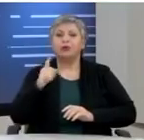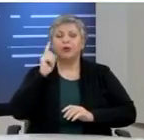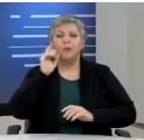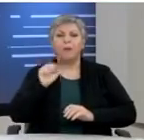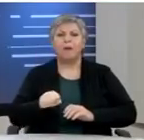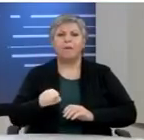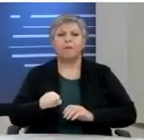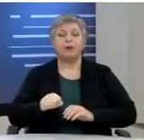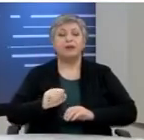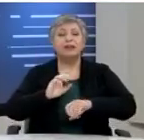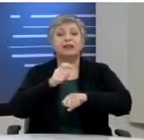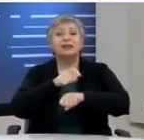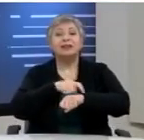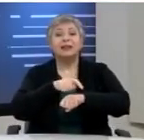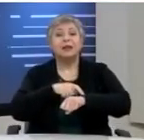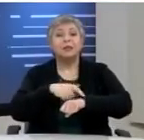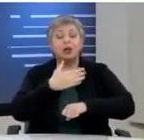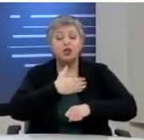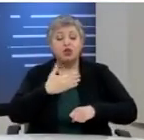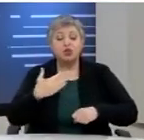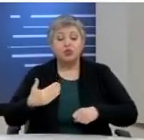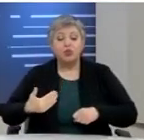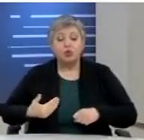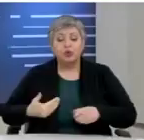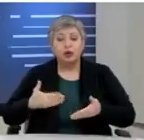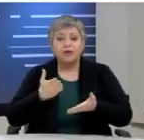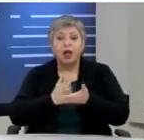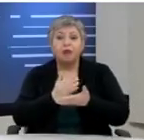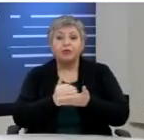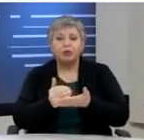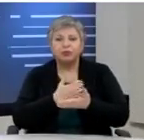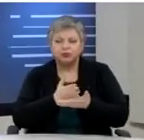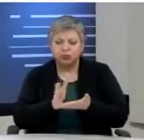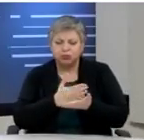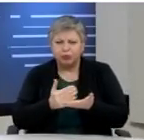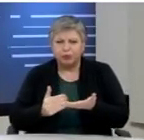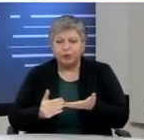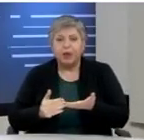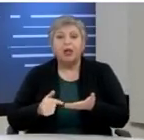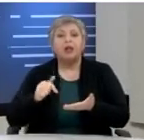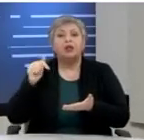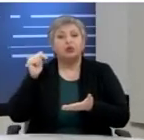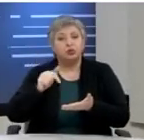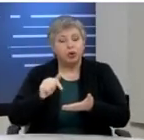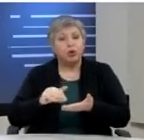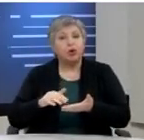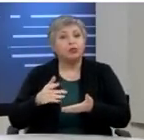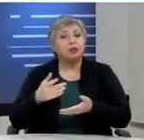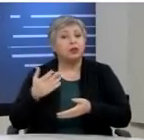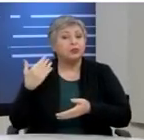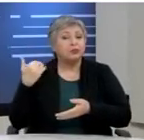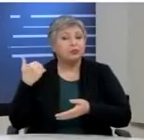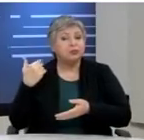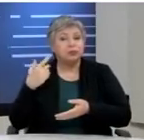της κατάρρευσης της Γιουγκοσλαβίας και της δημιουργίας του κράτους των γειτόνων μας. Είχε πει λοιπόν τότε το εξής,